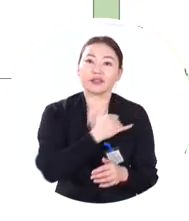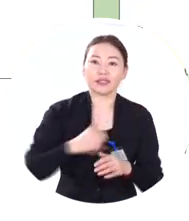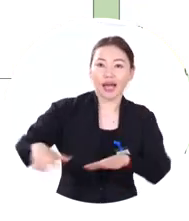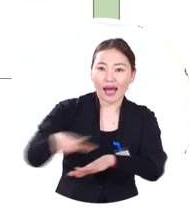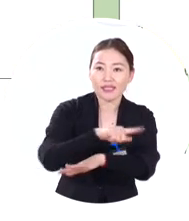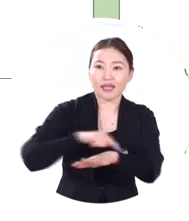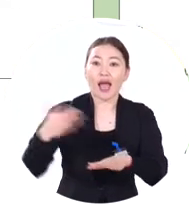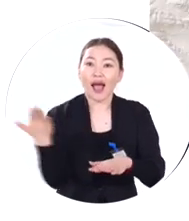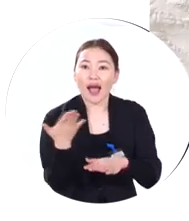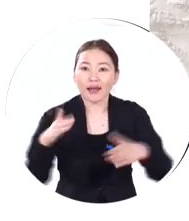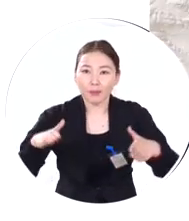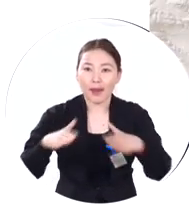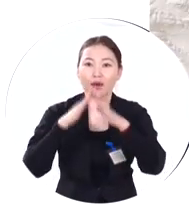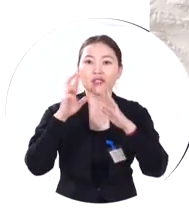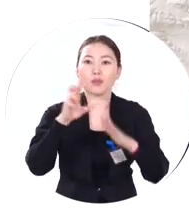сайн үзээрэй.